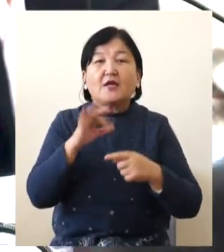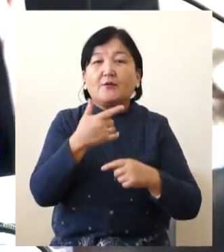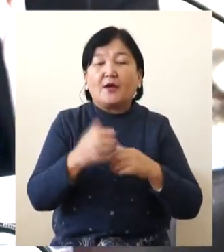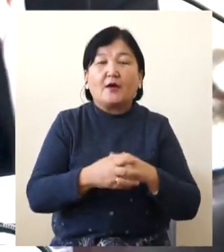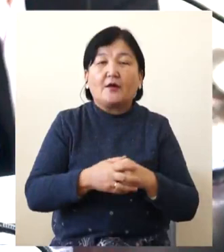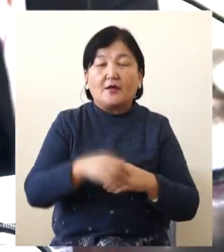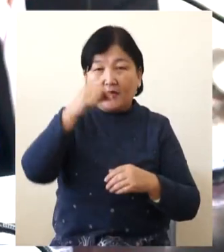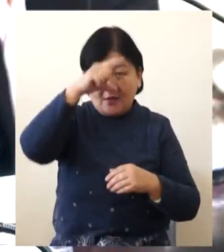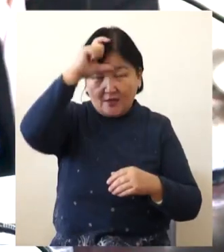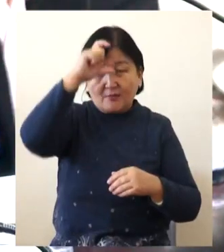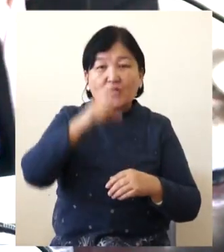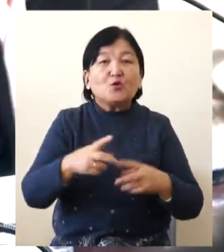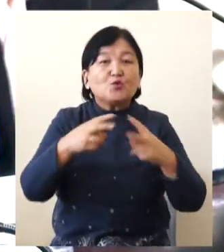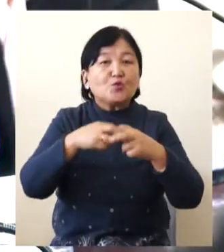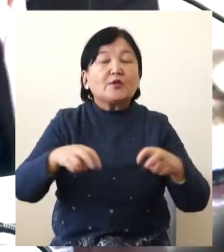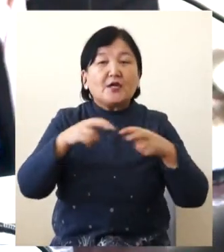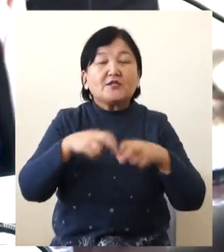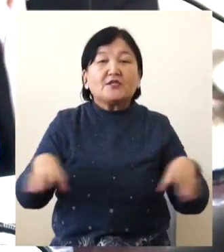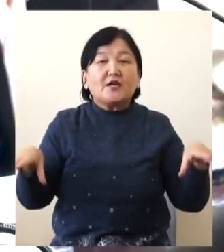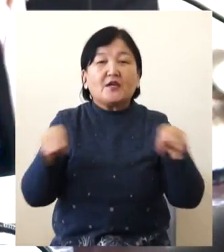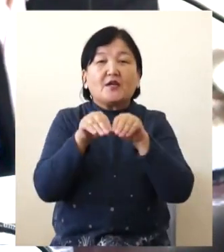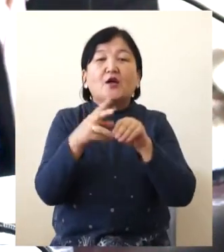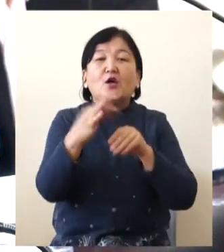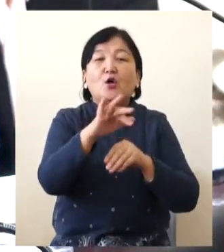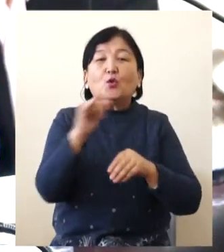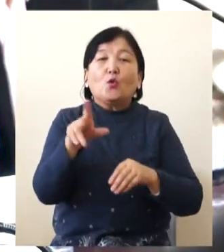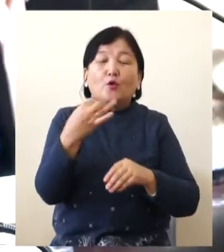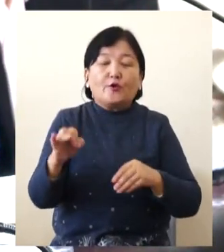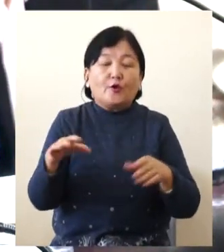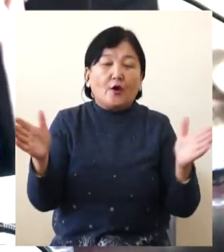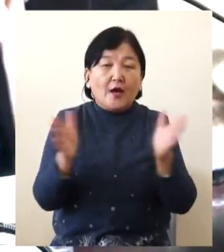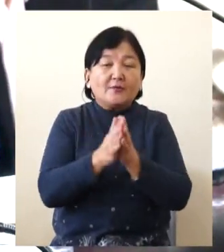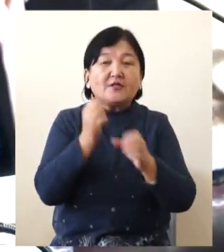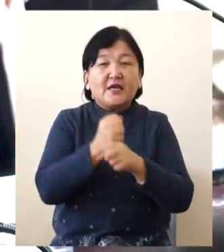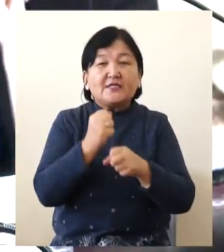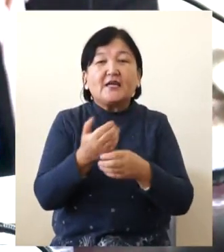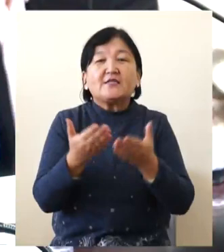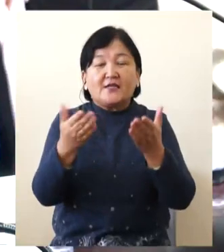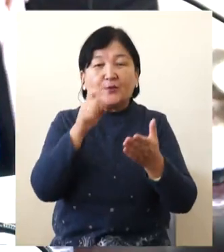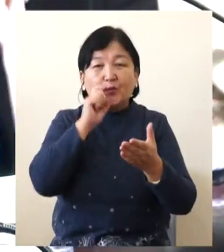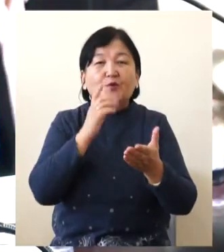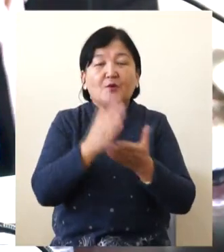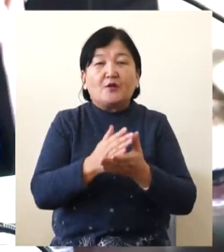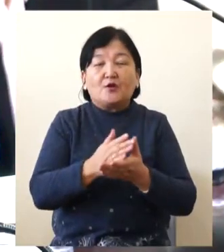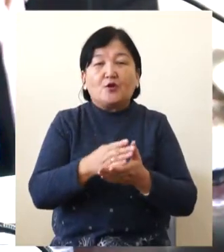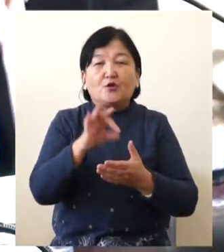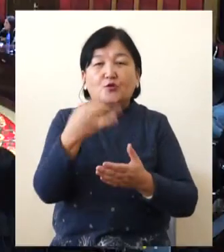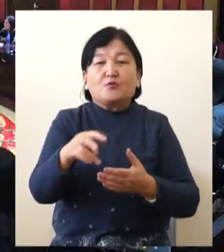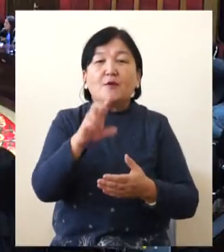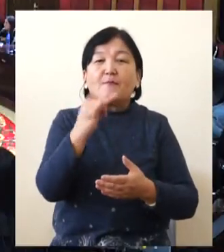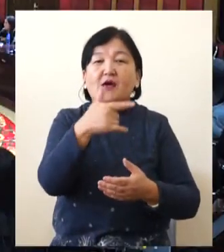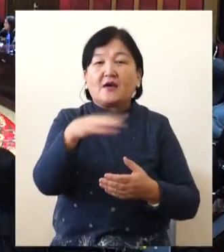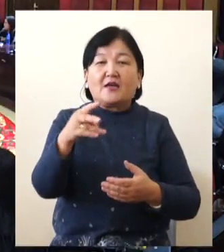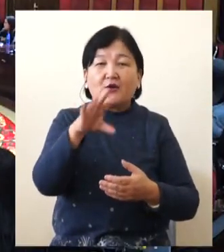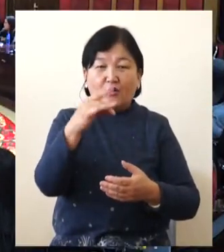Тэгээд одоо энэ нэгдэтээ судлаач гэдэг тэр гоо хамаатай хэлцэл юм хэлцэл хийгээс төсөө байнга оронд нь өгөн болдгоо хийж юм л да.